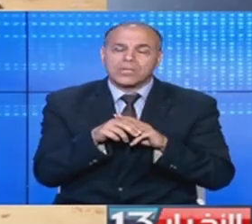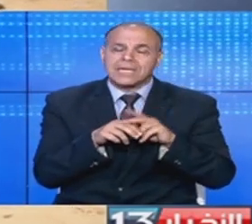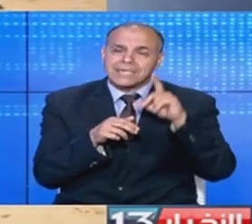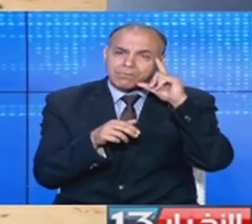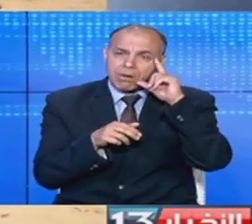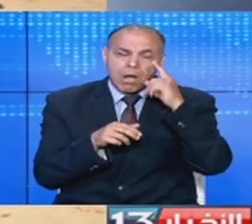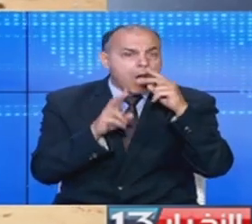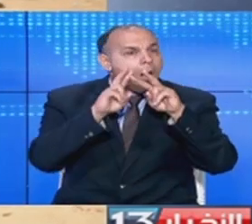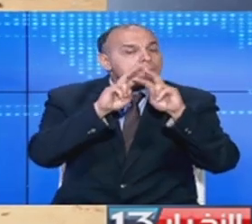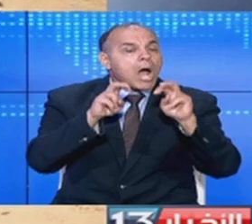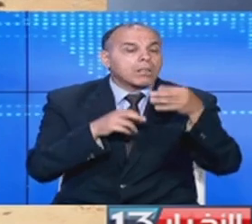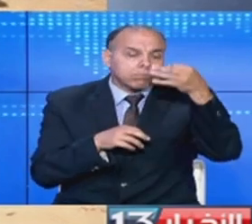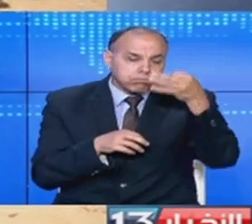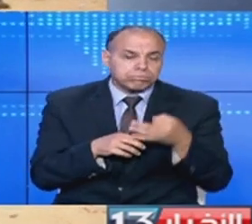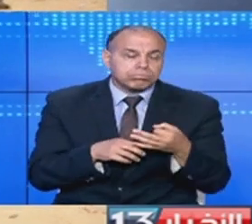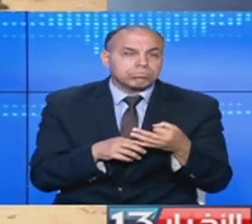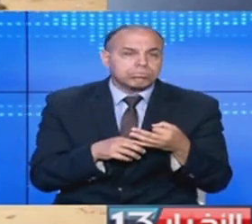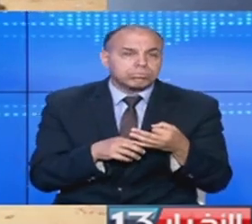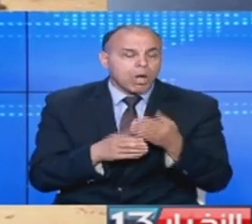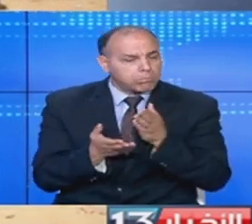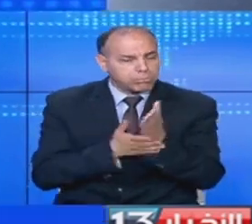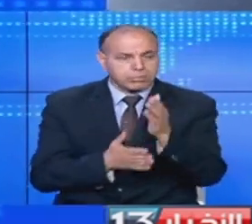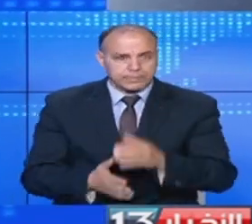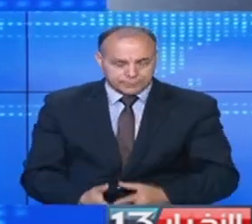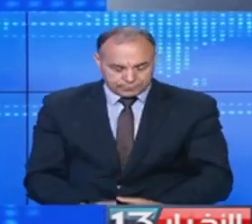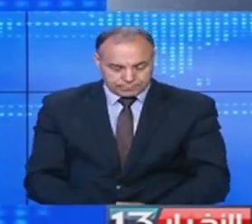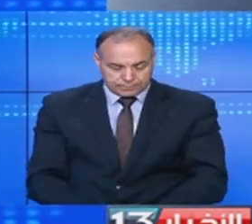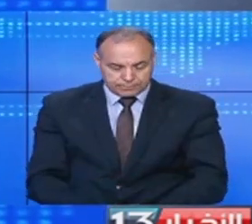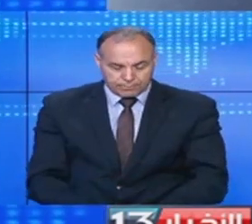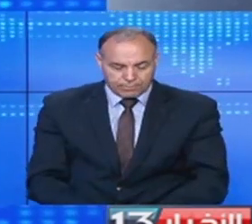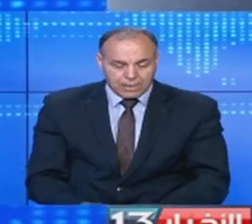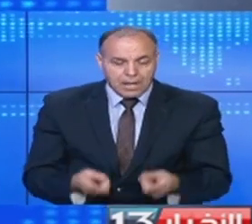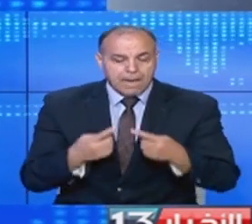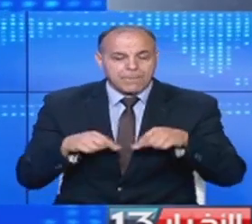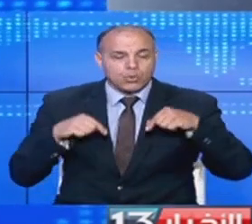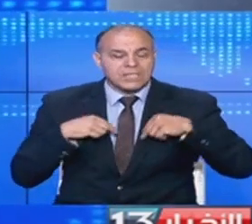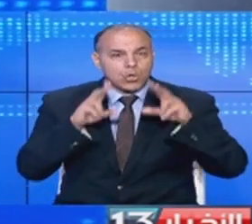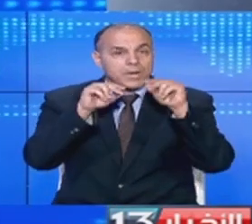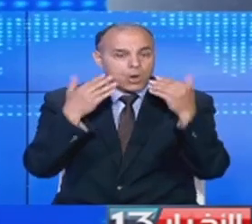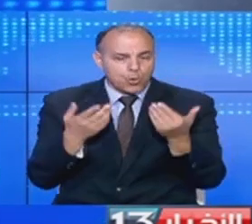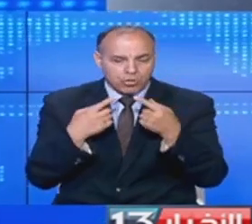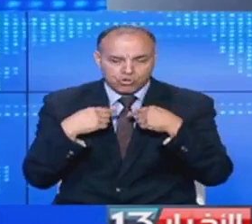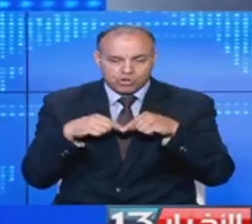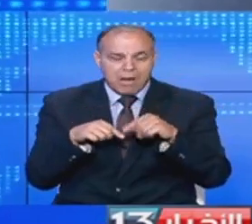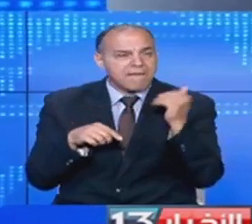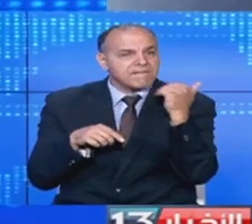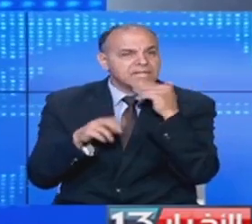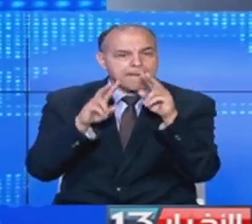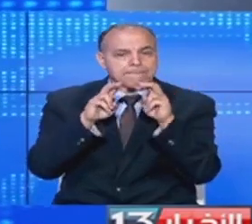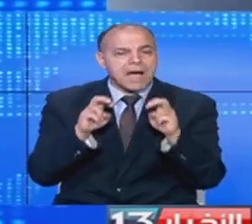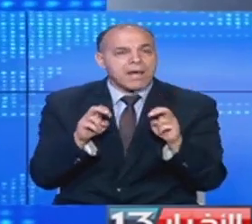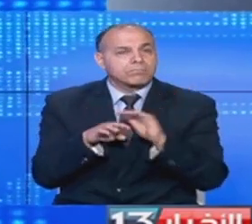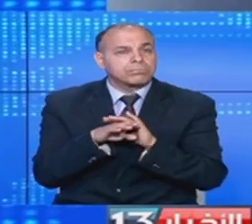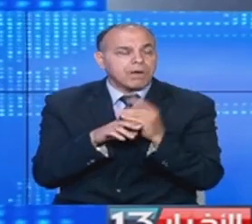بإجراء تحقيقات حقيقية ونزهة. يعقد مجلس الوزراء اللبناني اليوم اجتماعا طارئا للبحث في